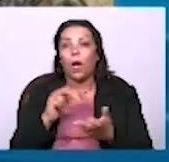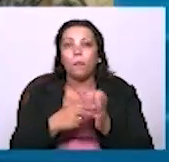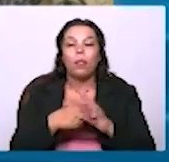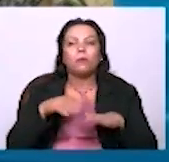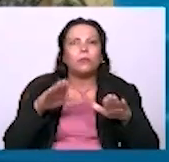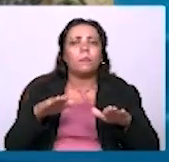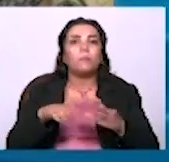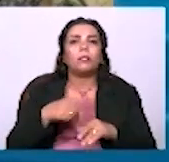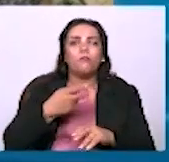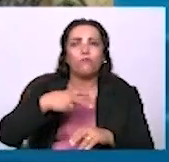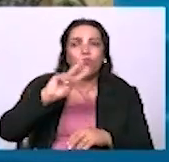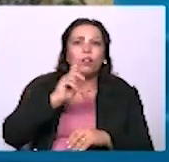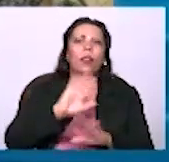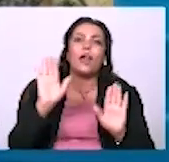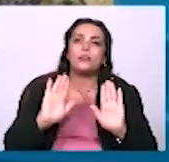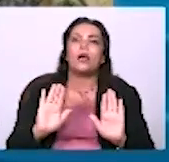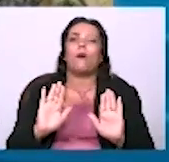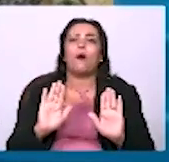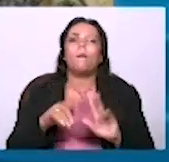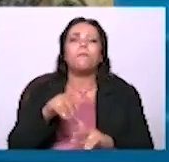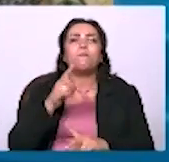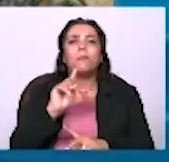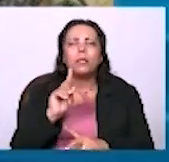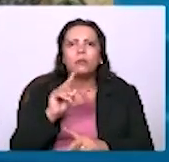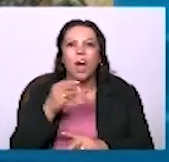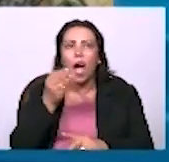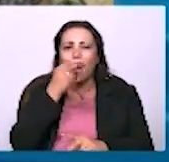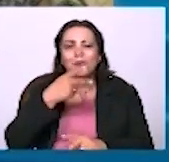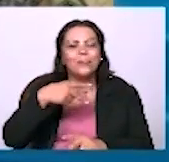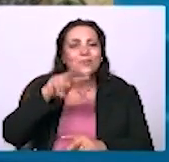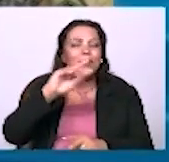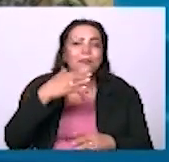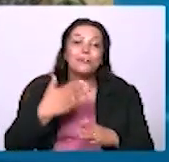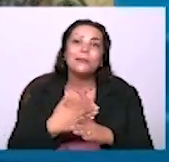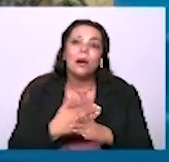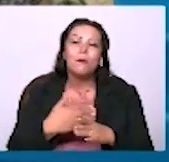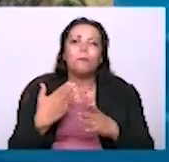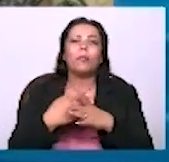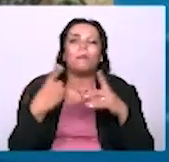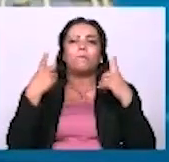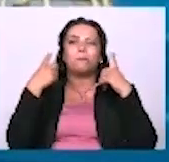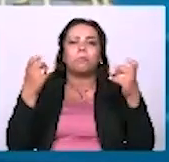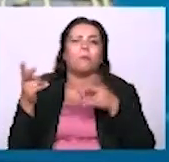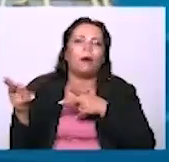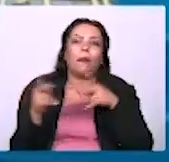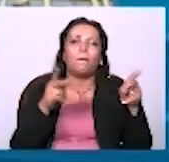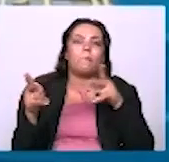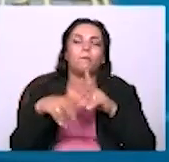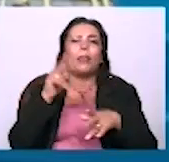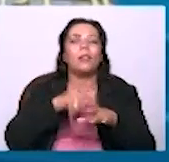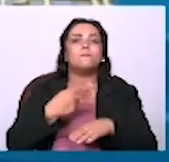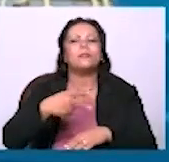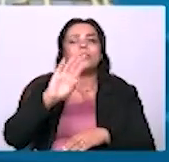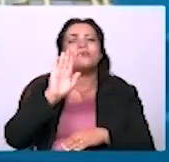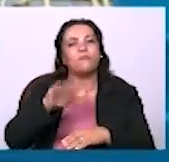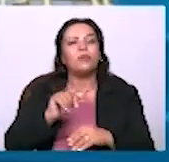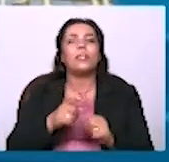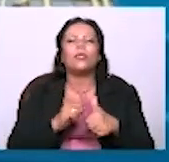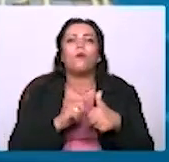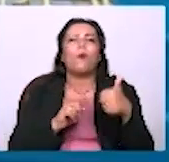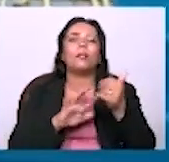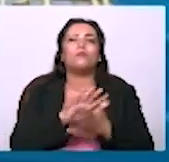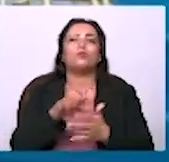سعره ما زادش لكن اسعار المواد الغذائيه هتزيد لان تكلفه النقله هتزيد دي واحده من